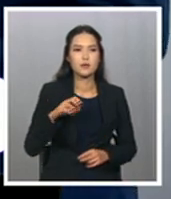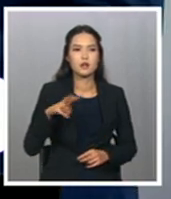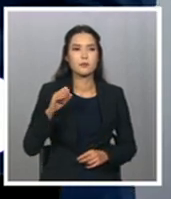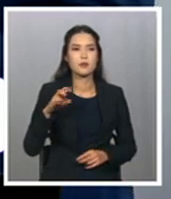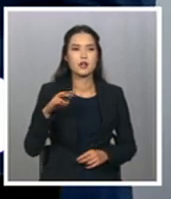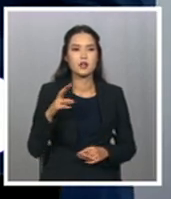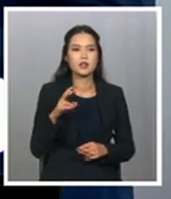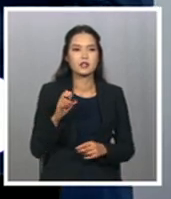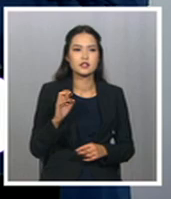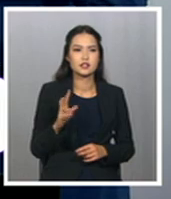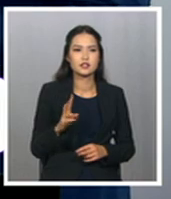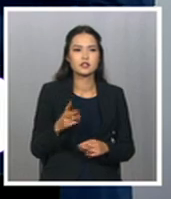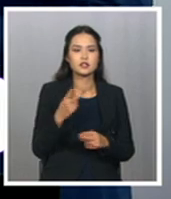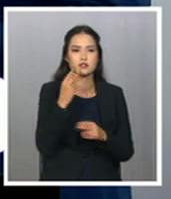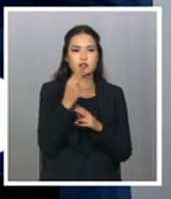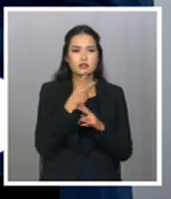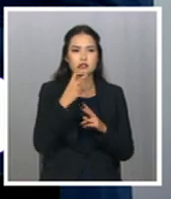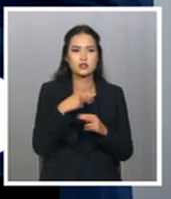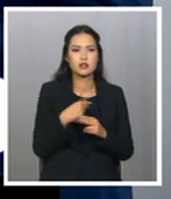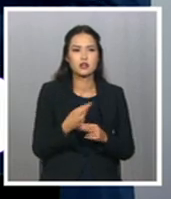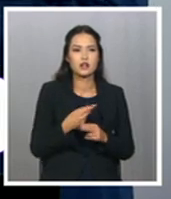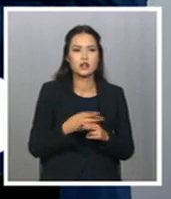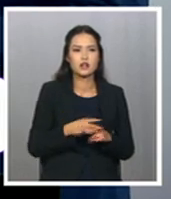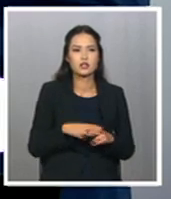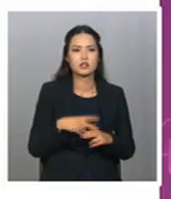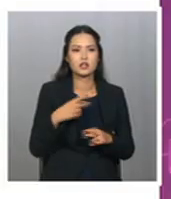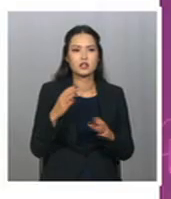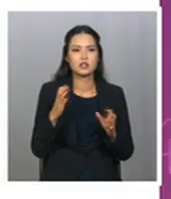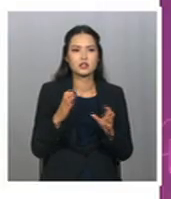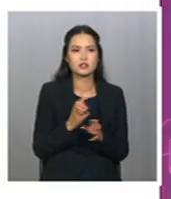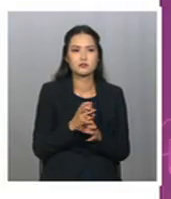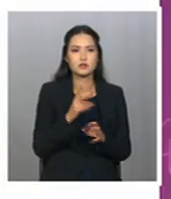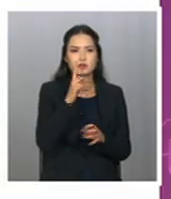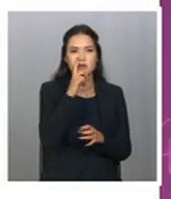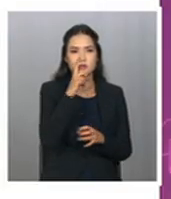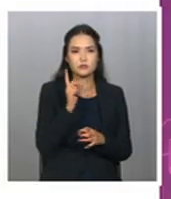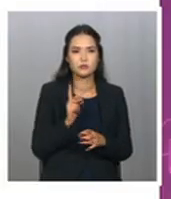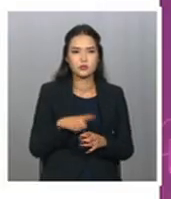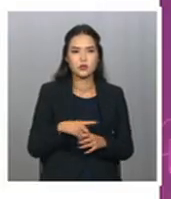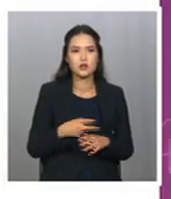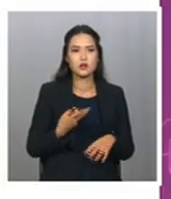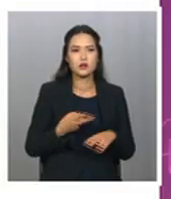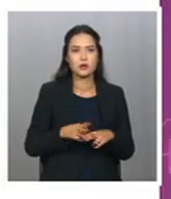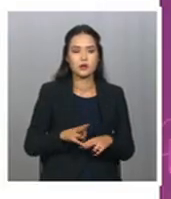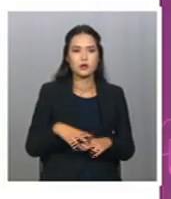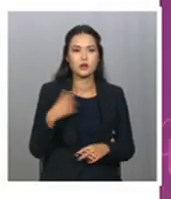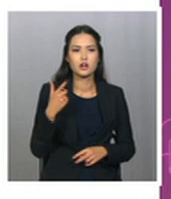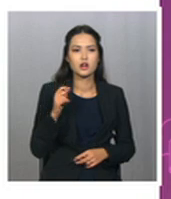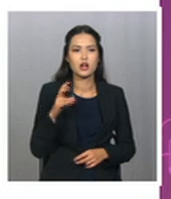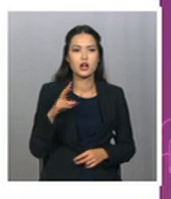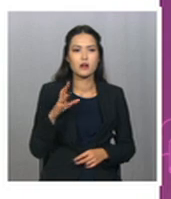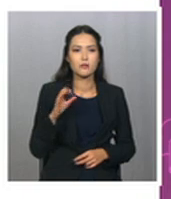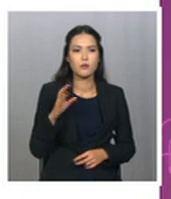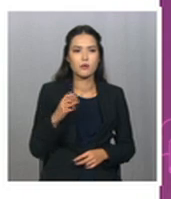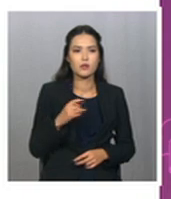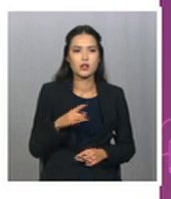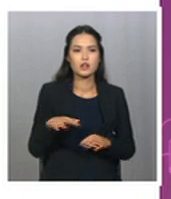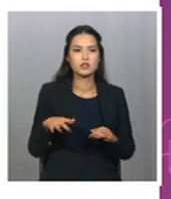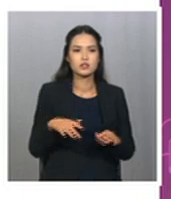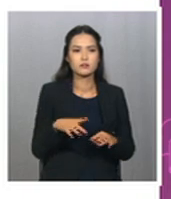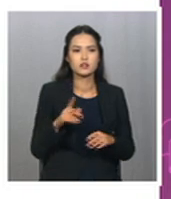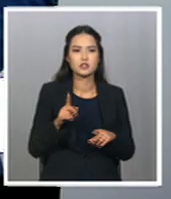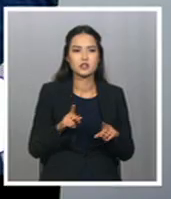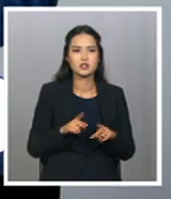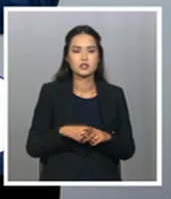серіппелі маятникті үйкелісті ескермейтін болсақ, яғни ауа үйкелісін ескермейтін болсақ, бұл жағдайда серіппелі маятник гармоникалық